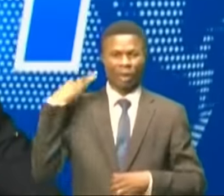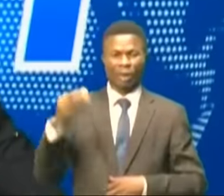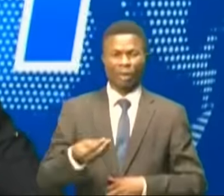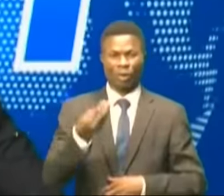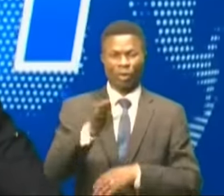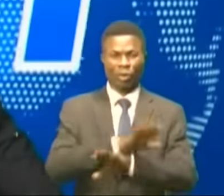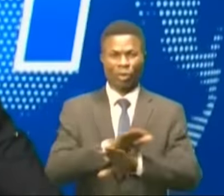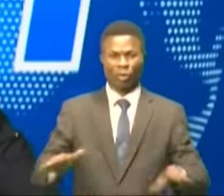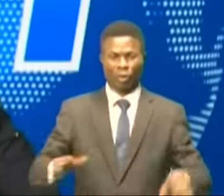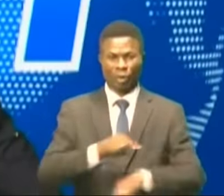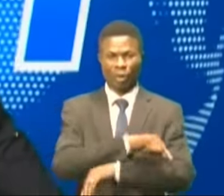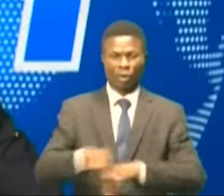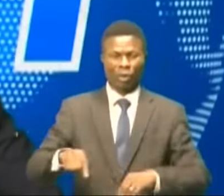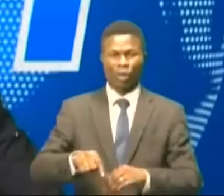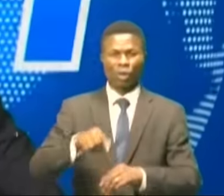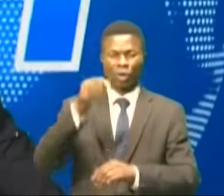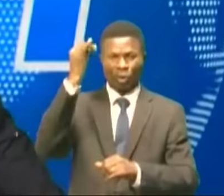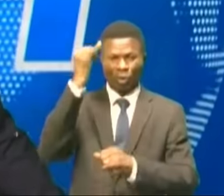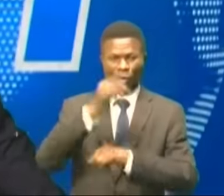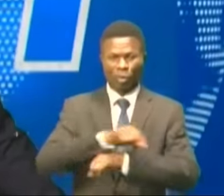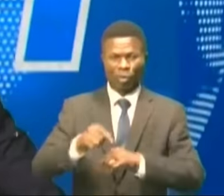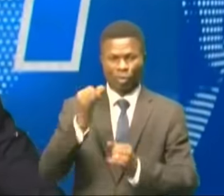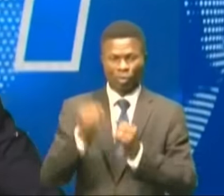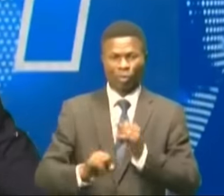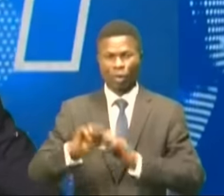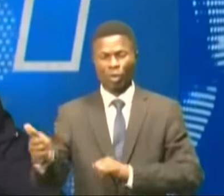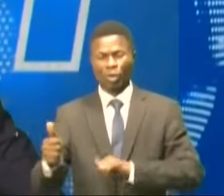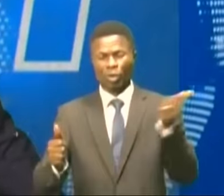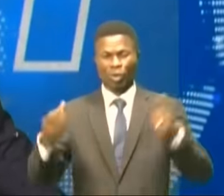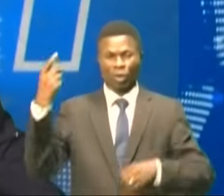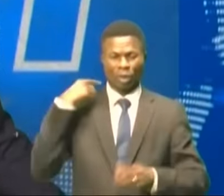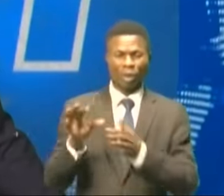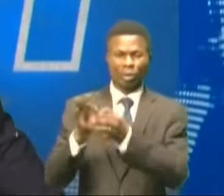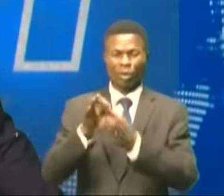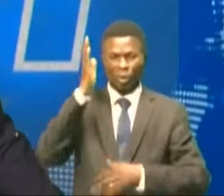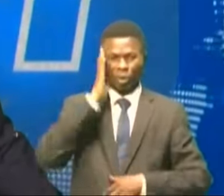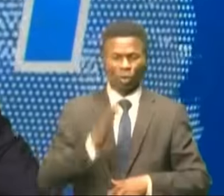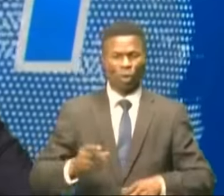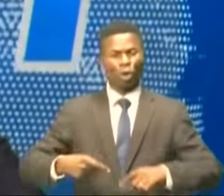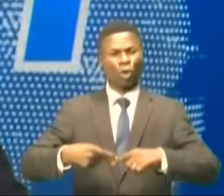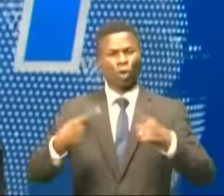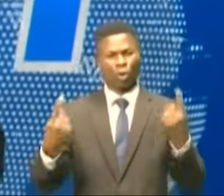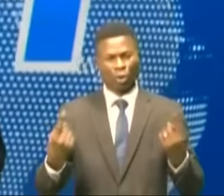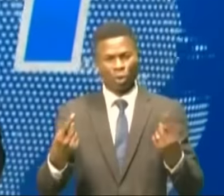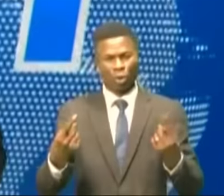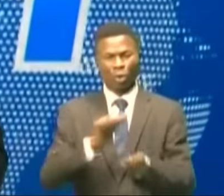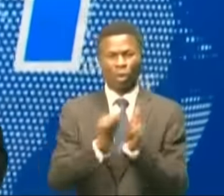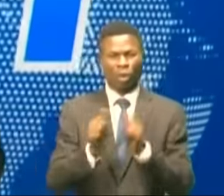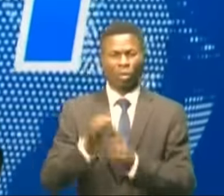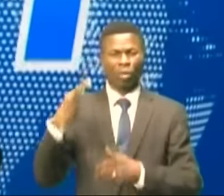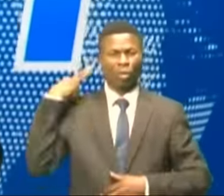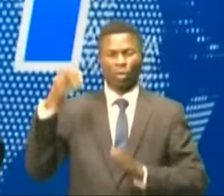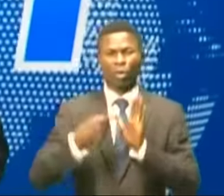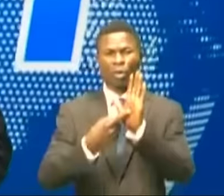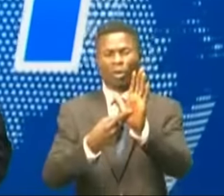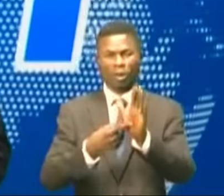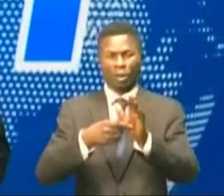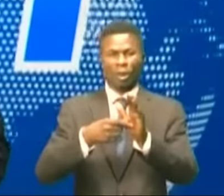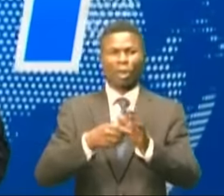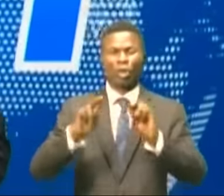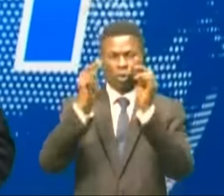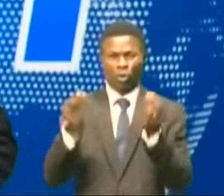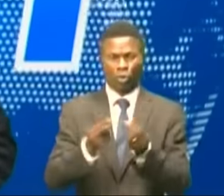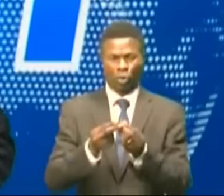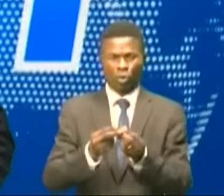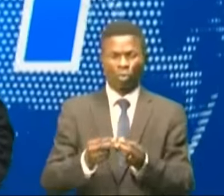au poste du bureau définitif. Certains députés nationaux de l'Union sacrée s'opposent à une partie des candidatures présentées par les présidiums de